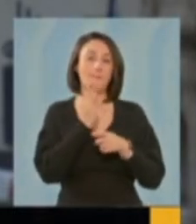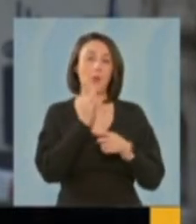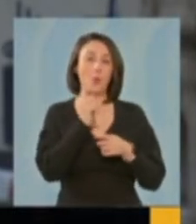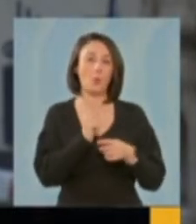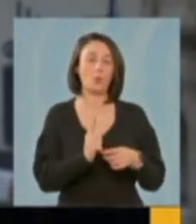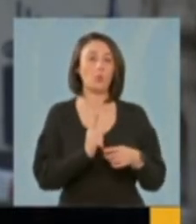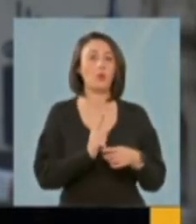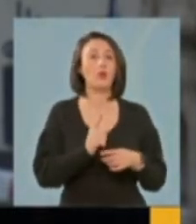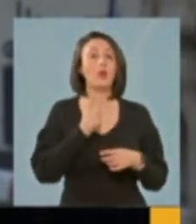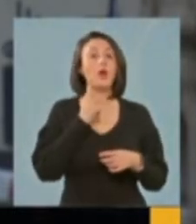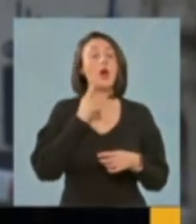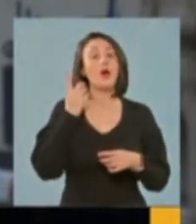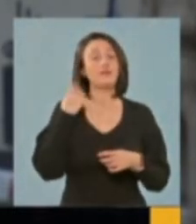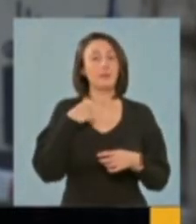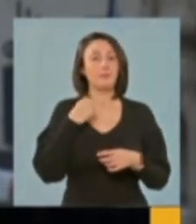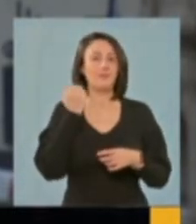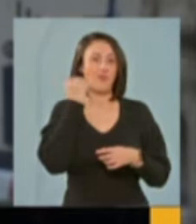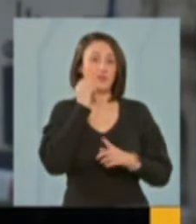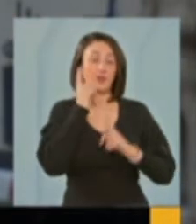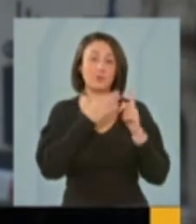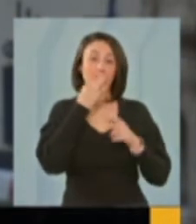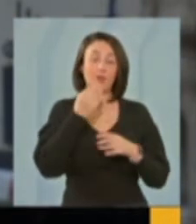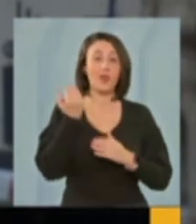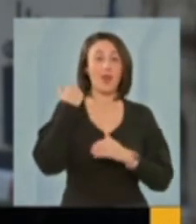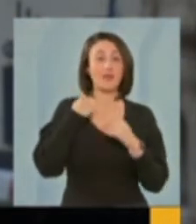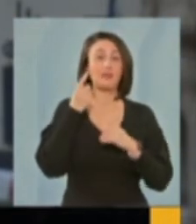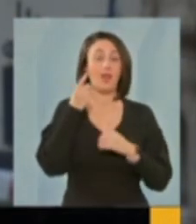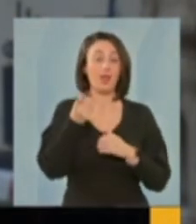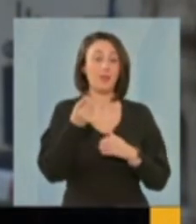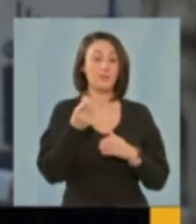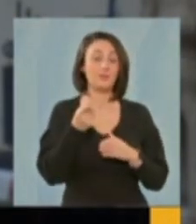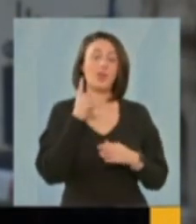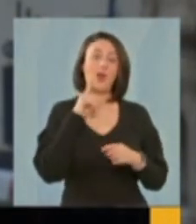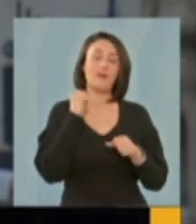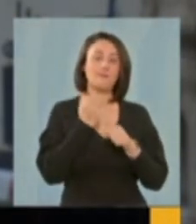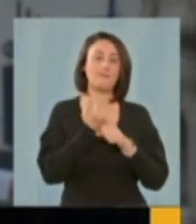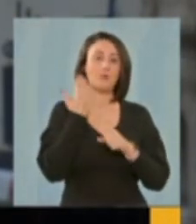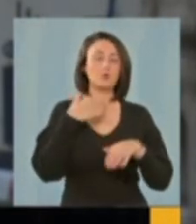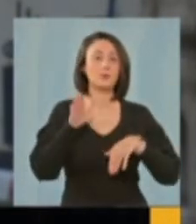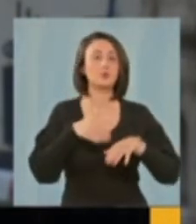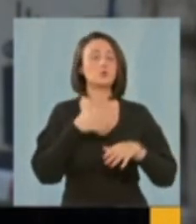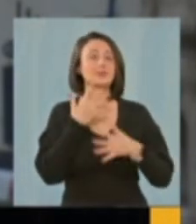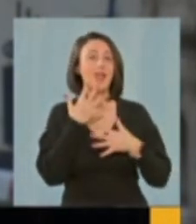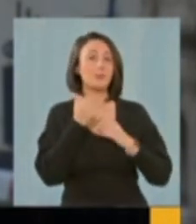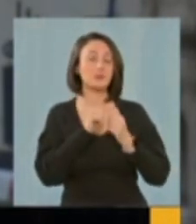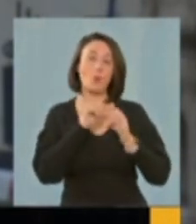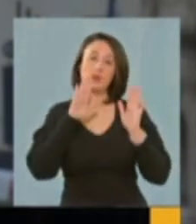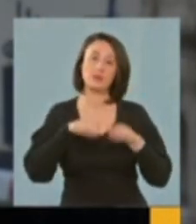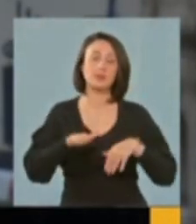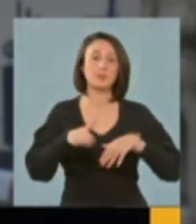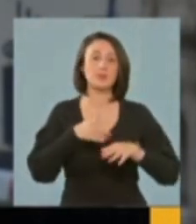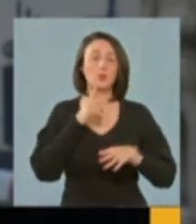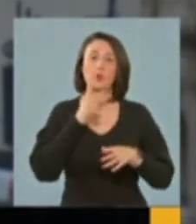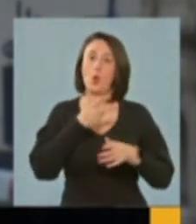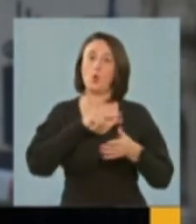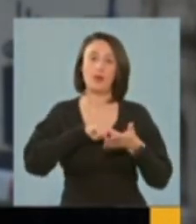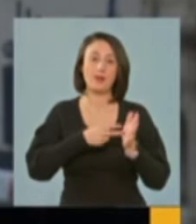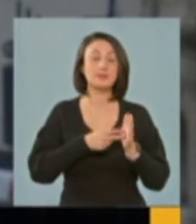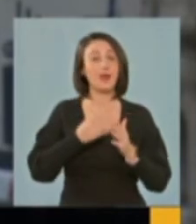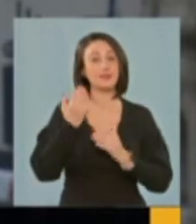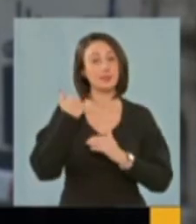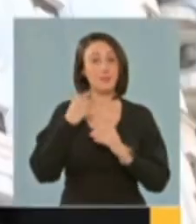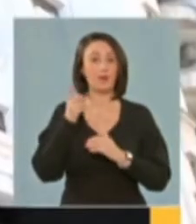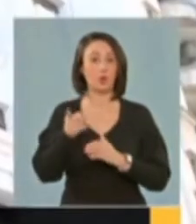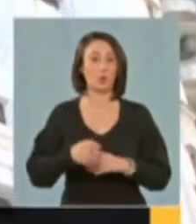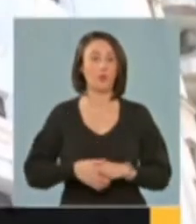Bună România că ar fi ipocrit dacă ar spune că predecesorul său Cristian Ghinea a fost un ministru slab sau că a lăsat un minister dezorganizat în urma sa.